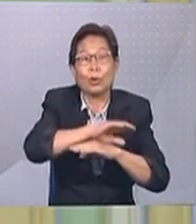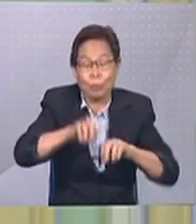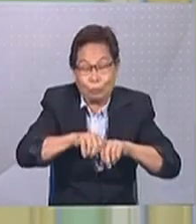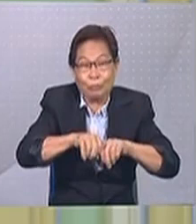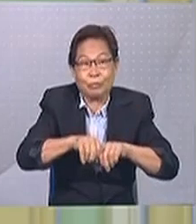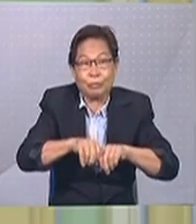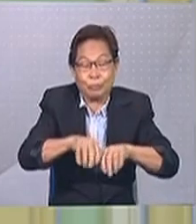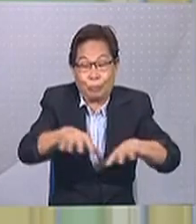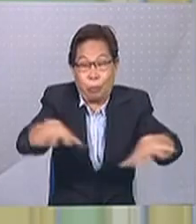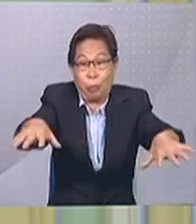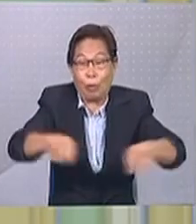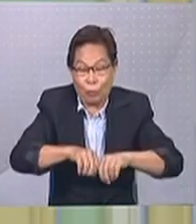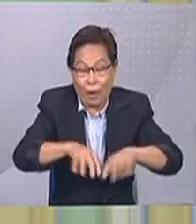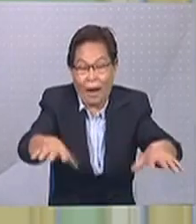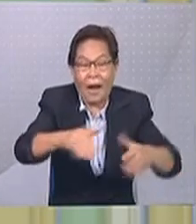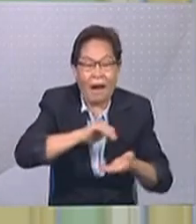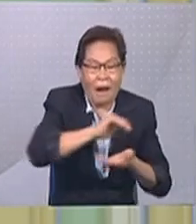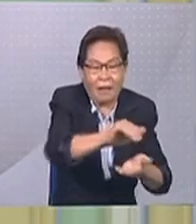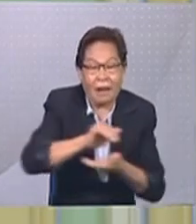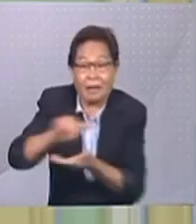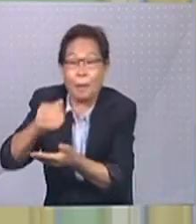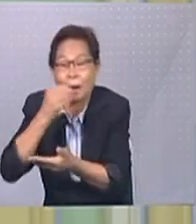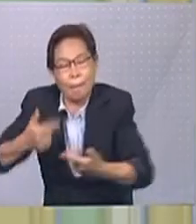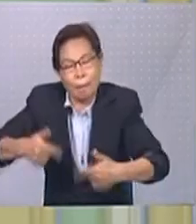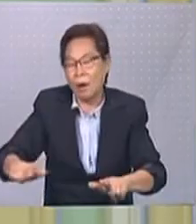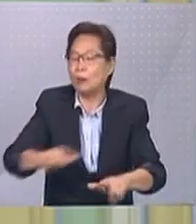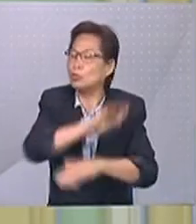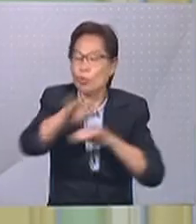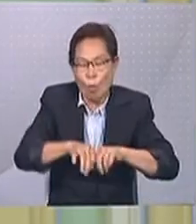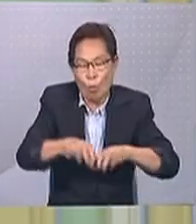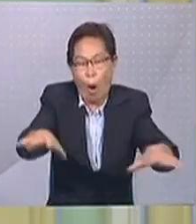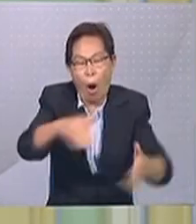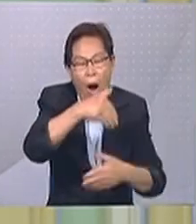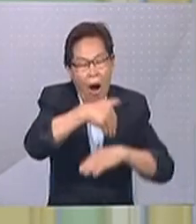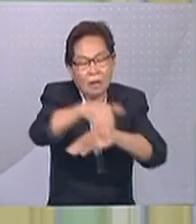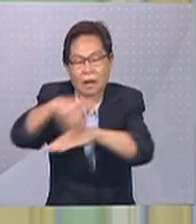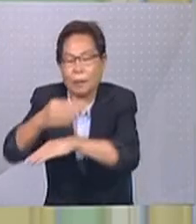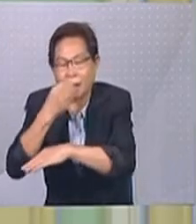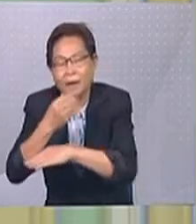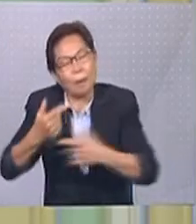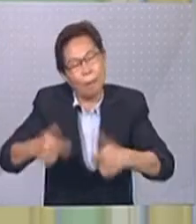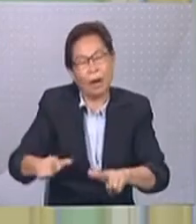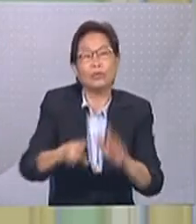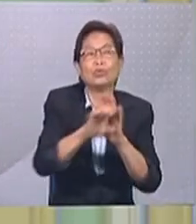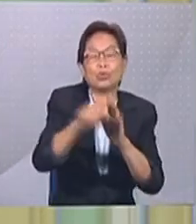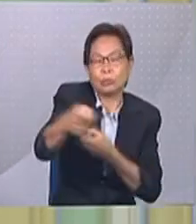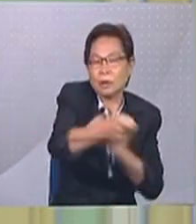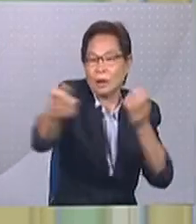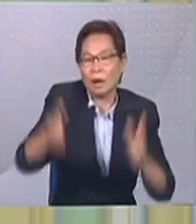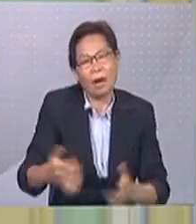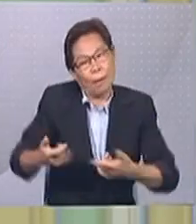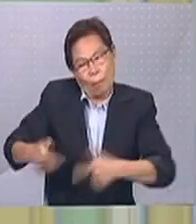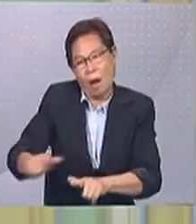berkaitan dengan pembekalan makanan tersebut dibenarkan. Sebagai contoh, nelayan. Nelayan dibenarkan ke